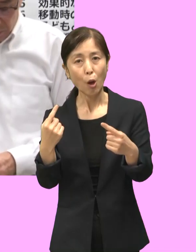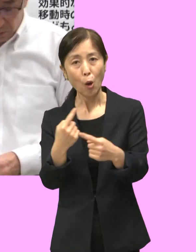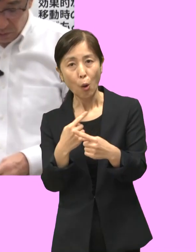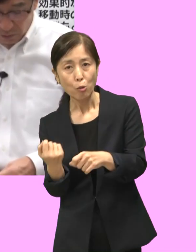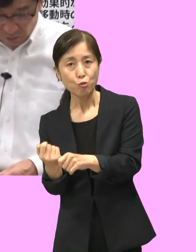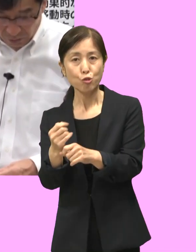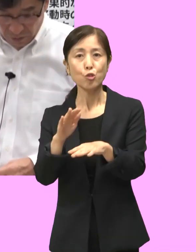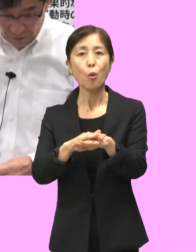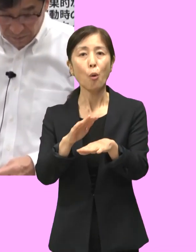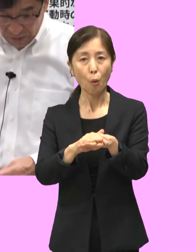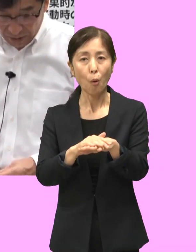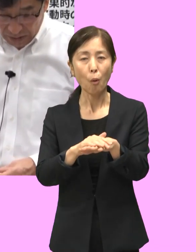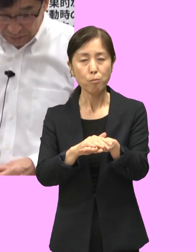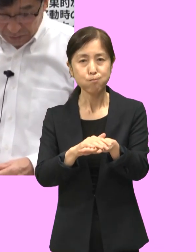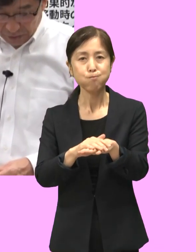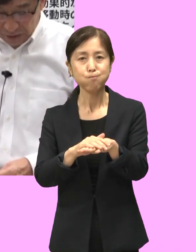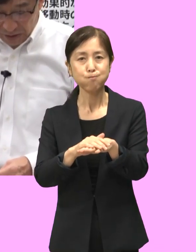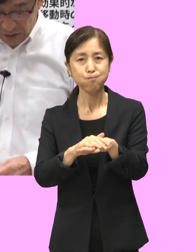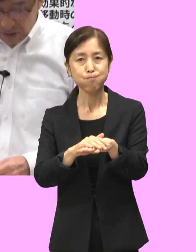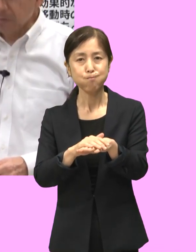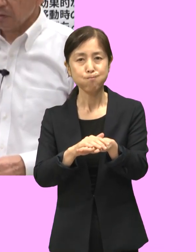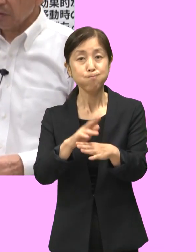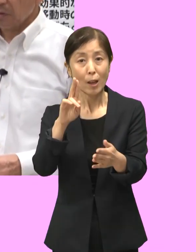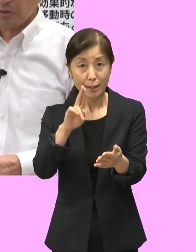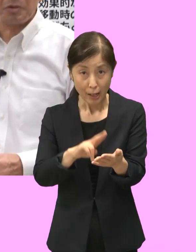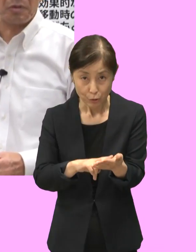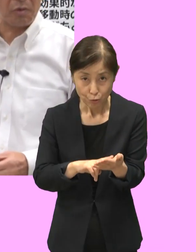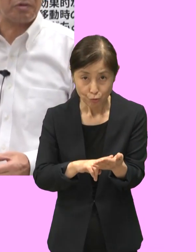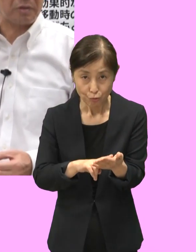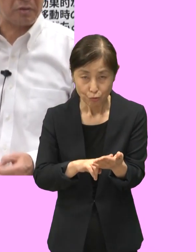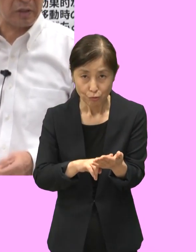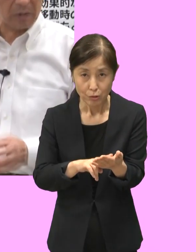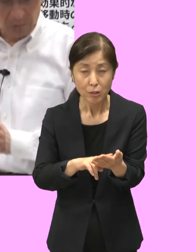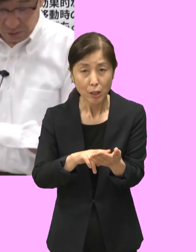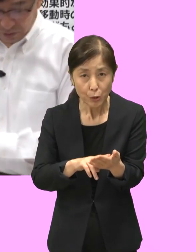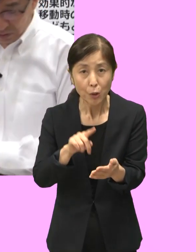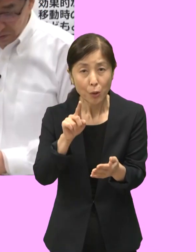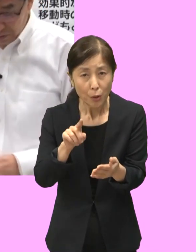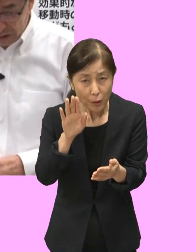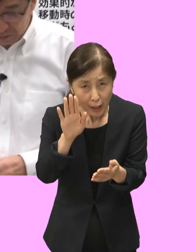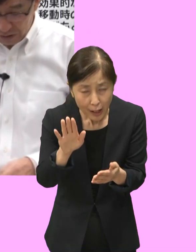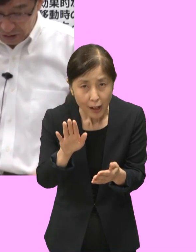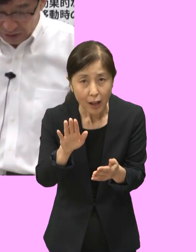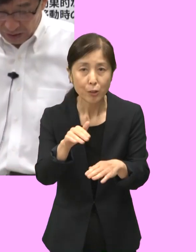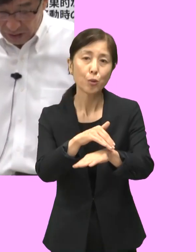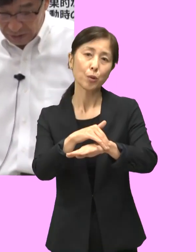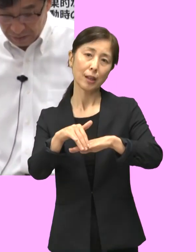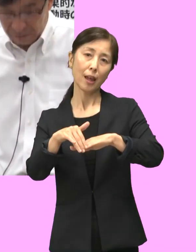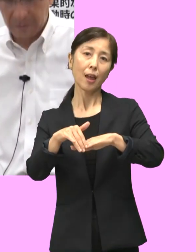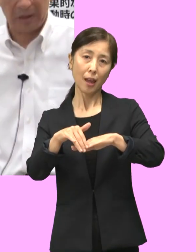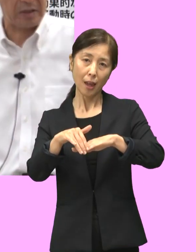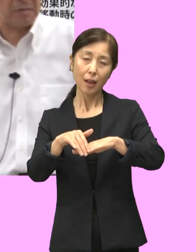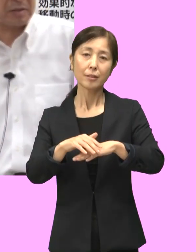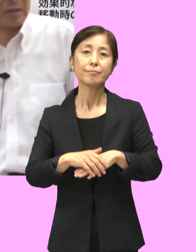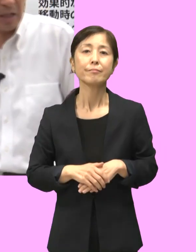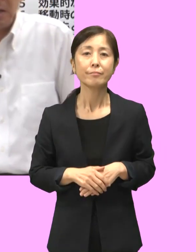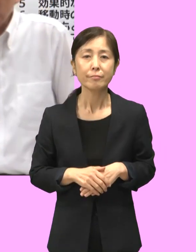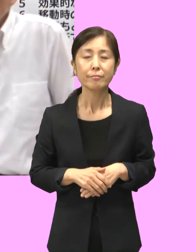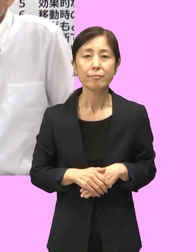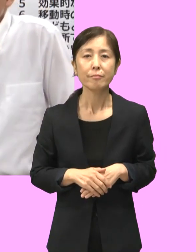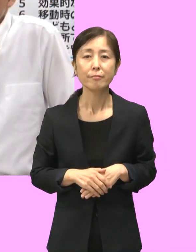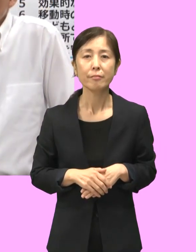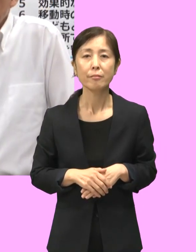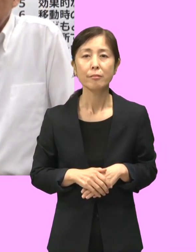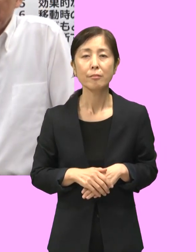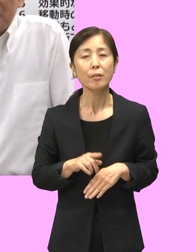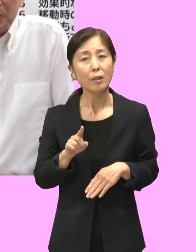修復方法を決定していくという、今後のそれが今後の段取りになってくるわけでありまして、